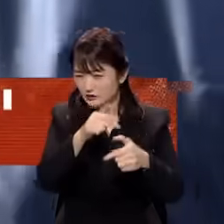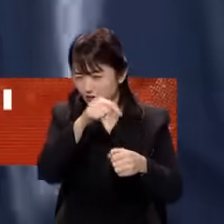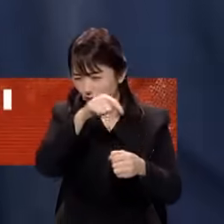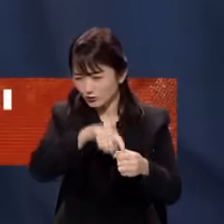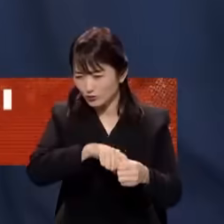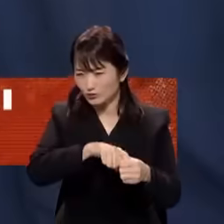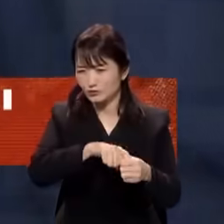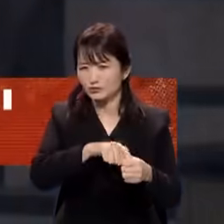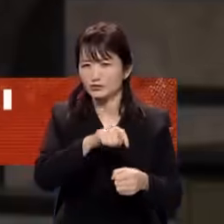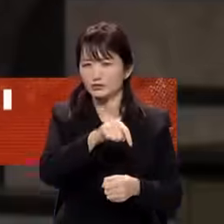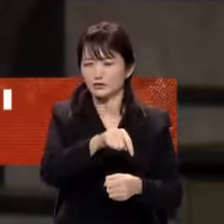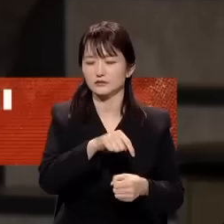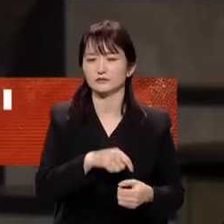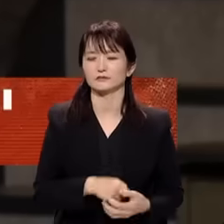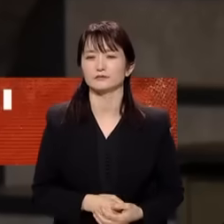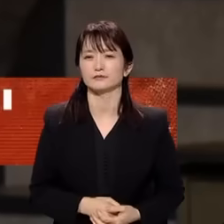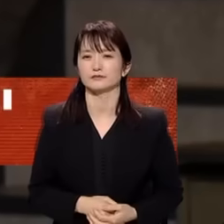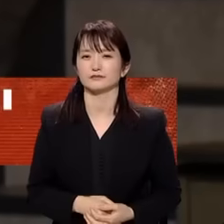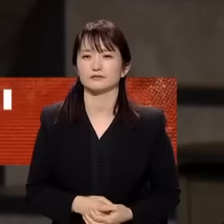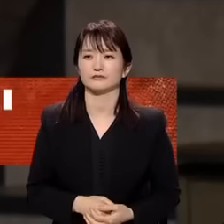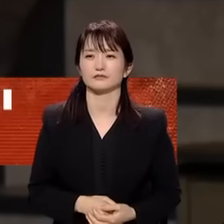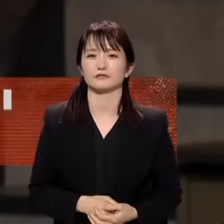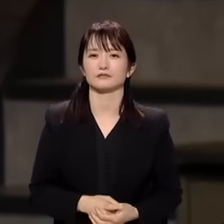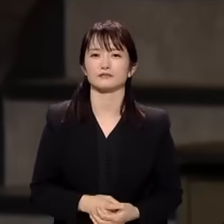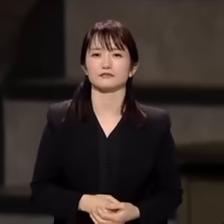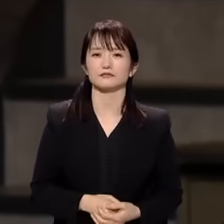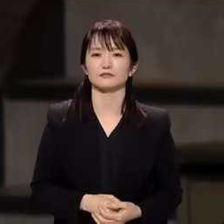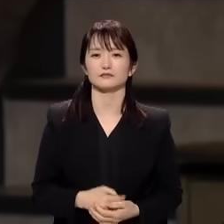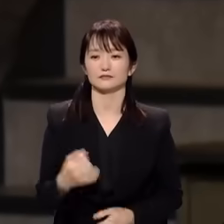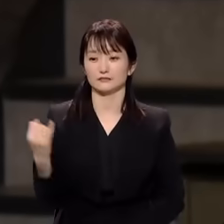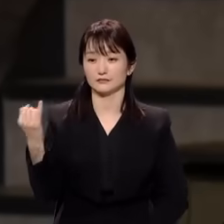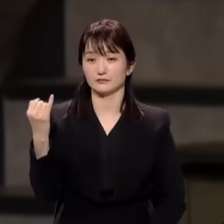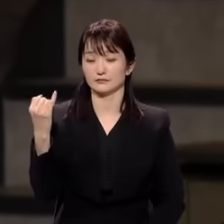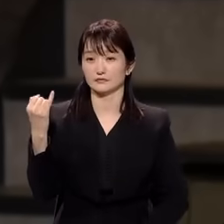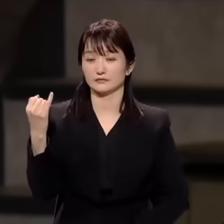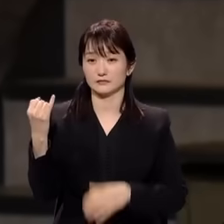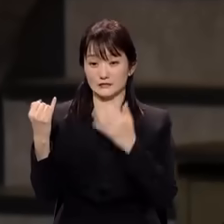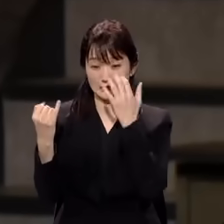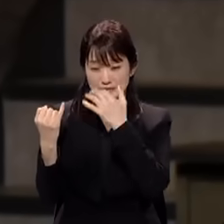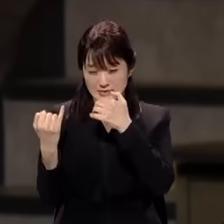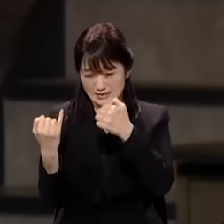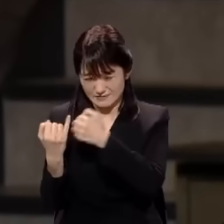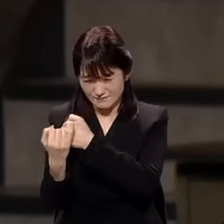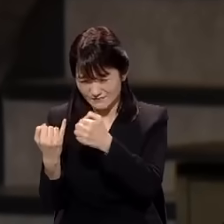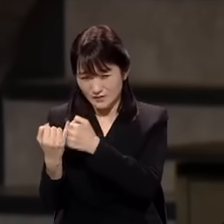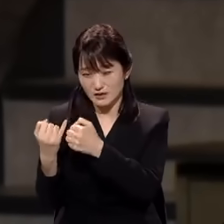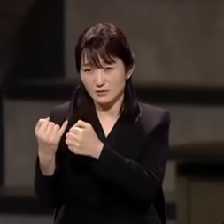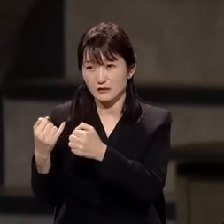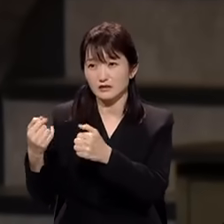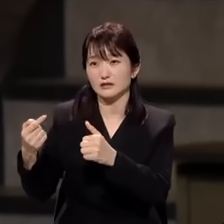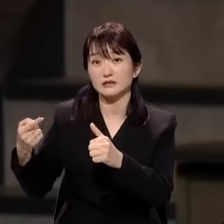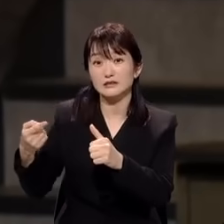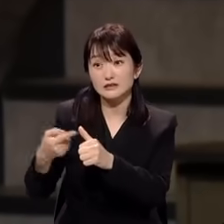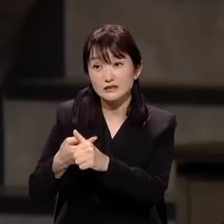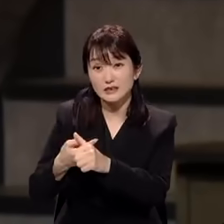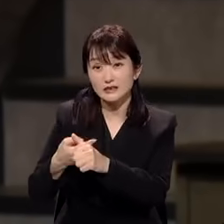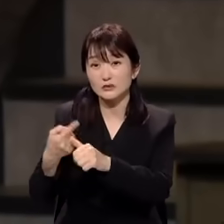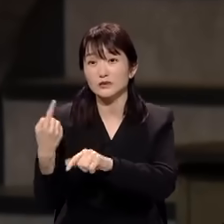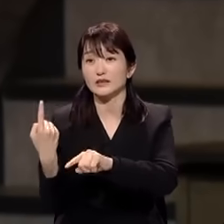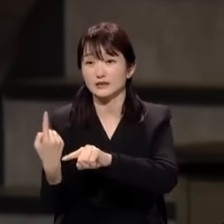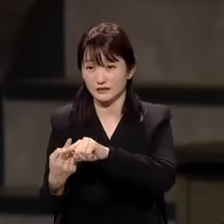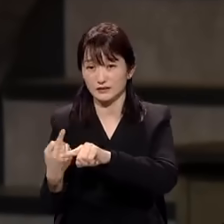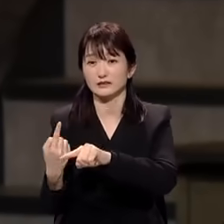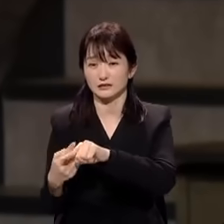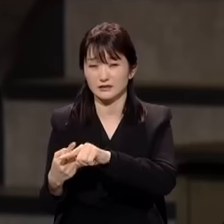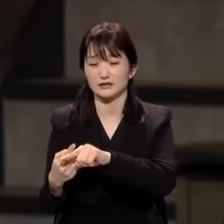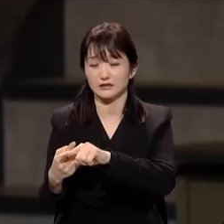대한 진정성을 의심을 하고 있으니까 그래서 여성에 대한 성폭행이 저게 살인이라고 하는 것과 우리가